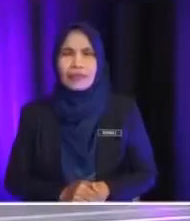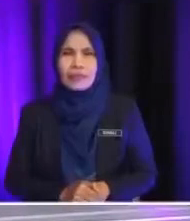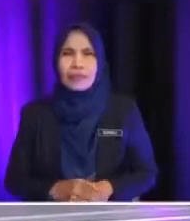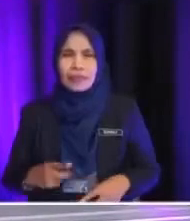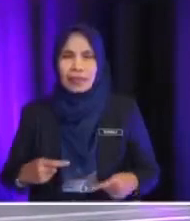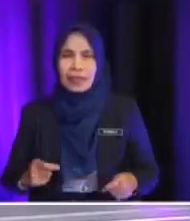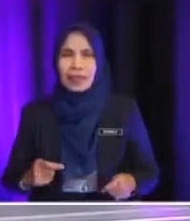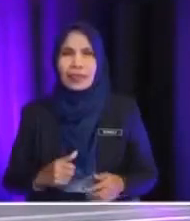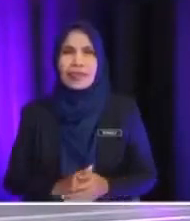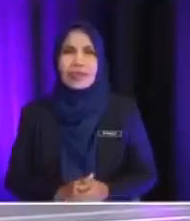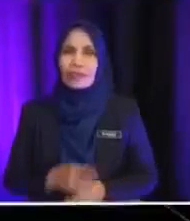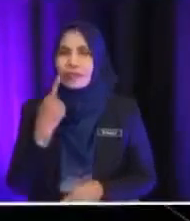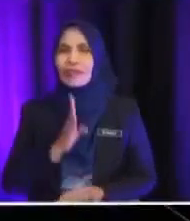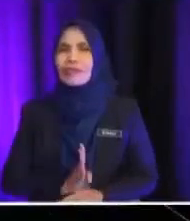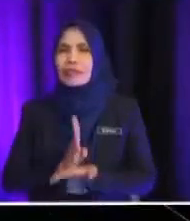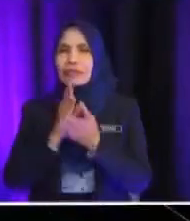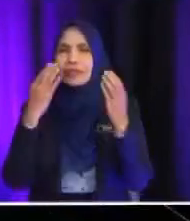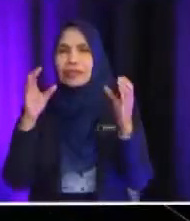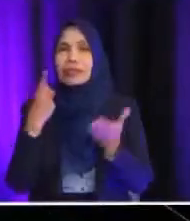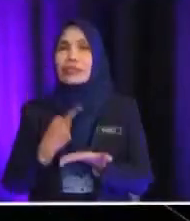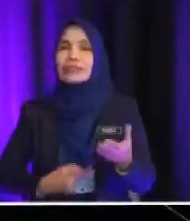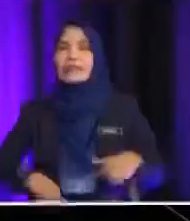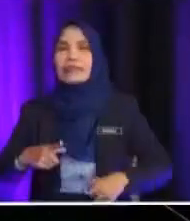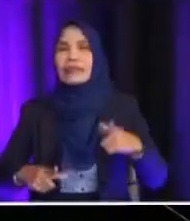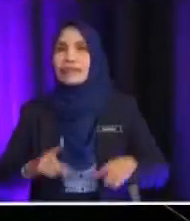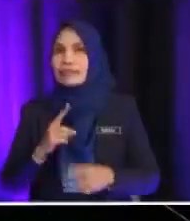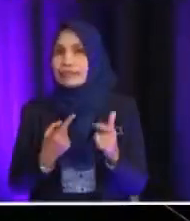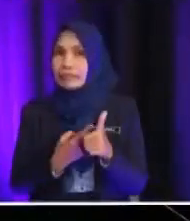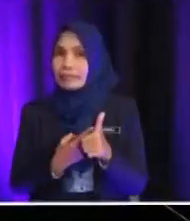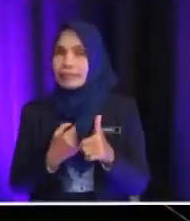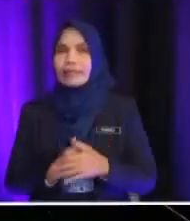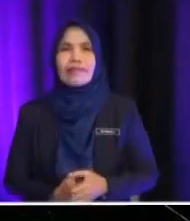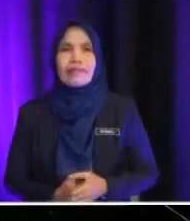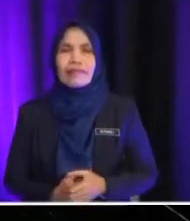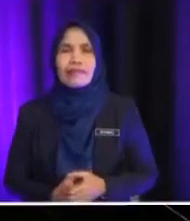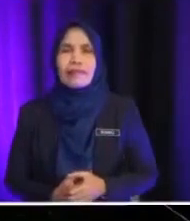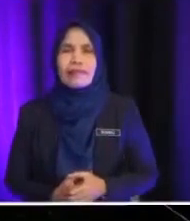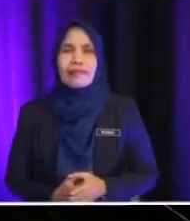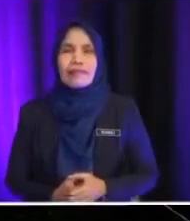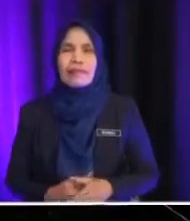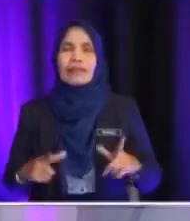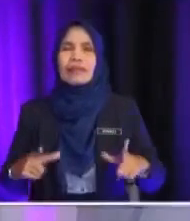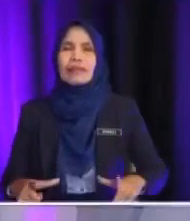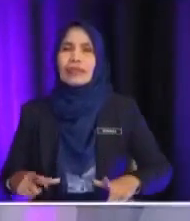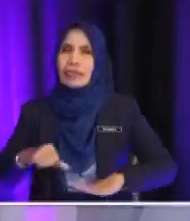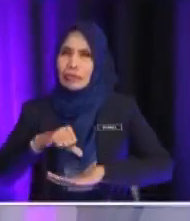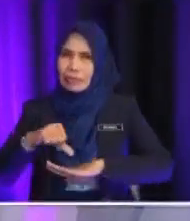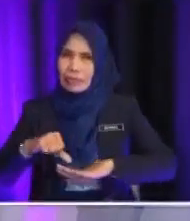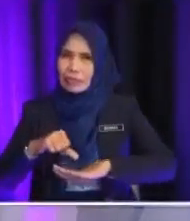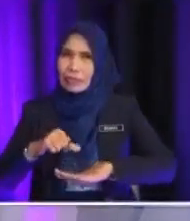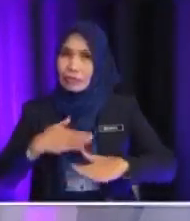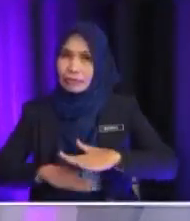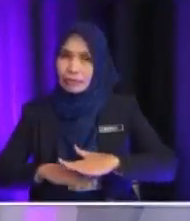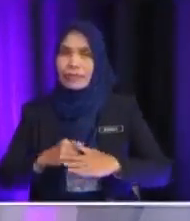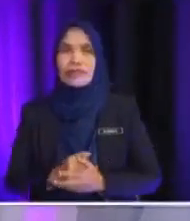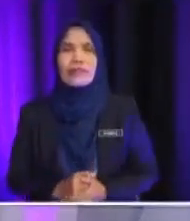pada kreativiti murid masing-masing. Okey, apa langkah pertama ni cikgu? Okey, cikgu nak letak sos ni dulu kat bahagian bawah dia bagi nampak dia